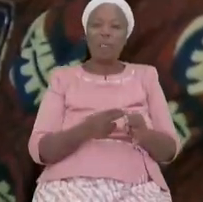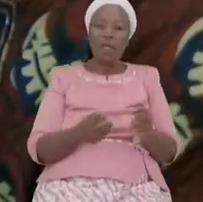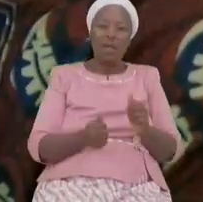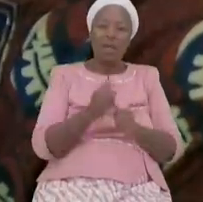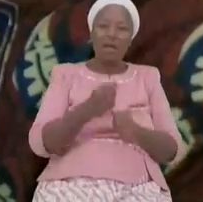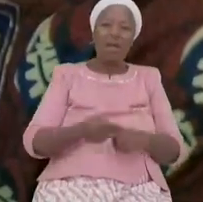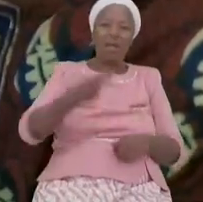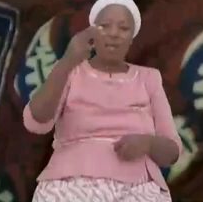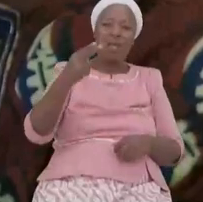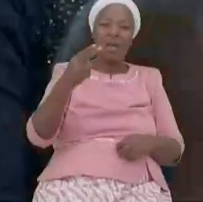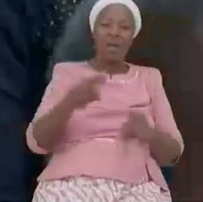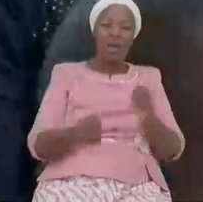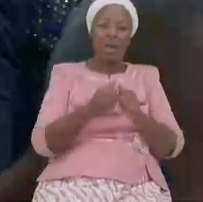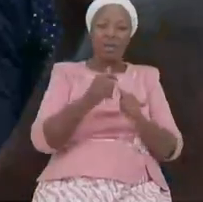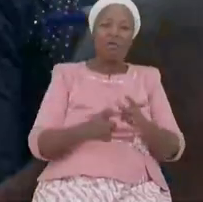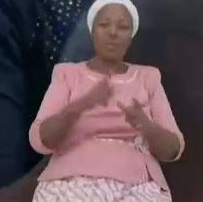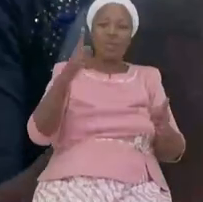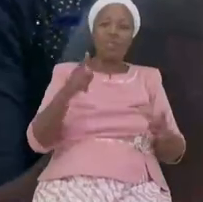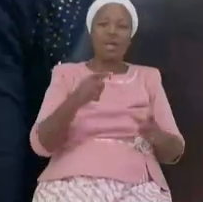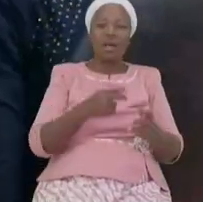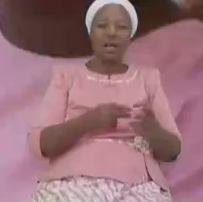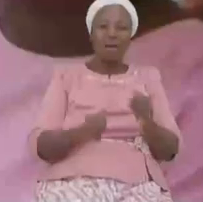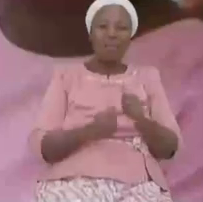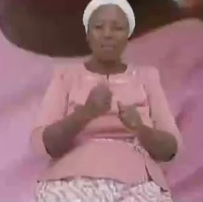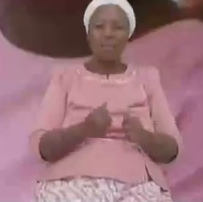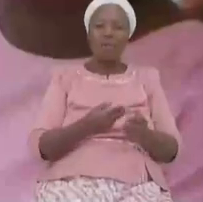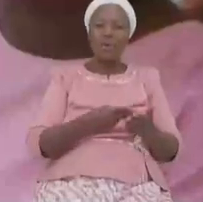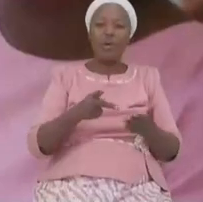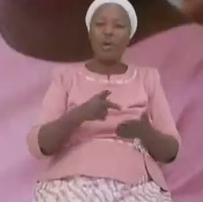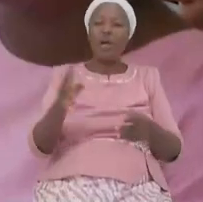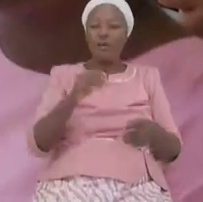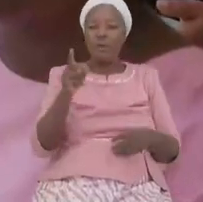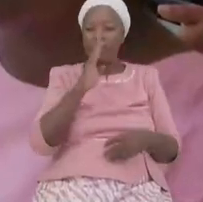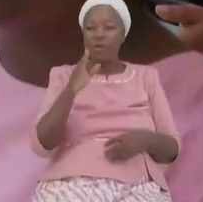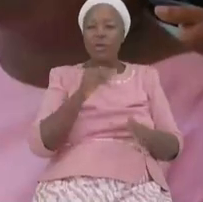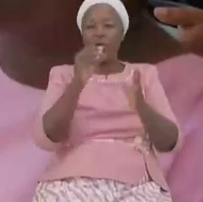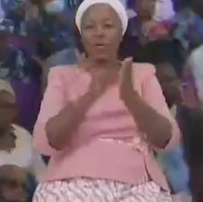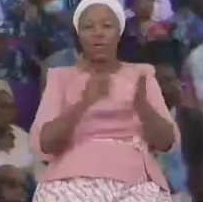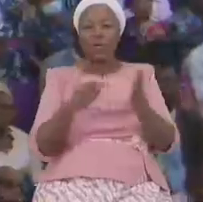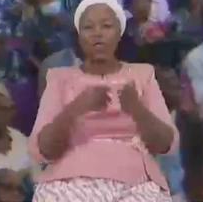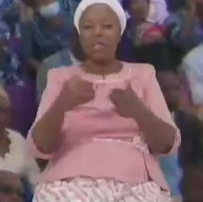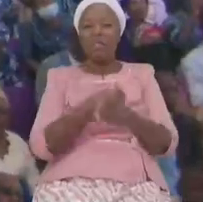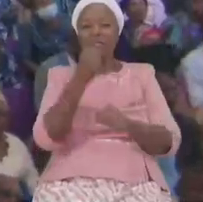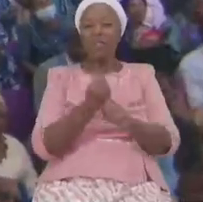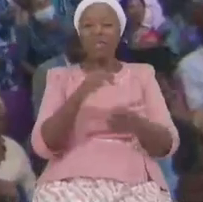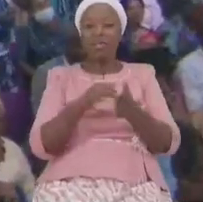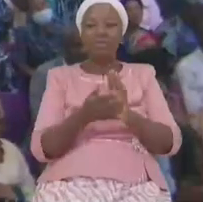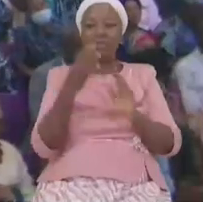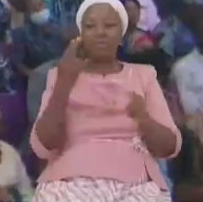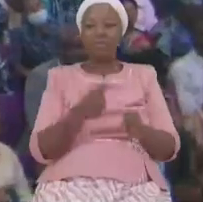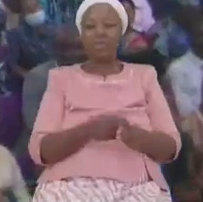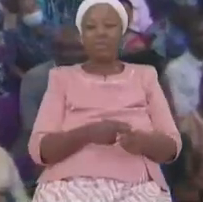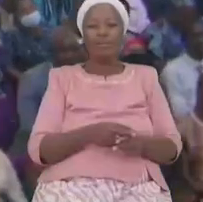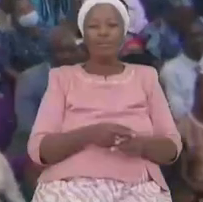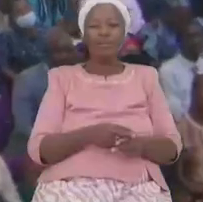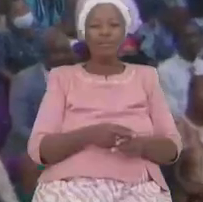plus grand, plus pur sera ta réalisation au nom de Jésus. Ce